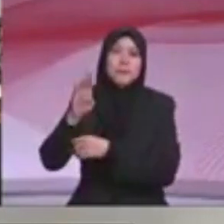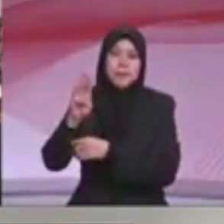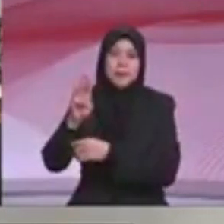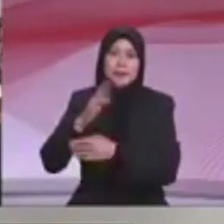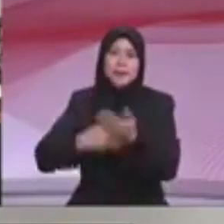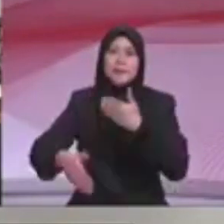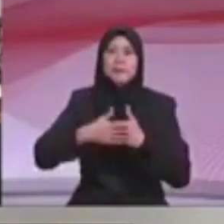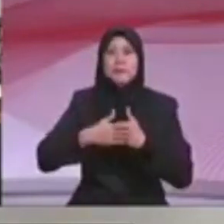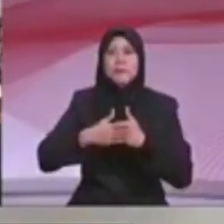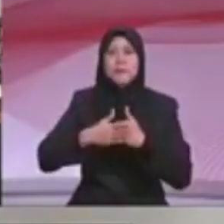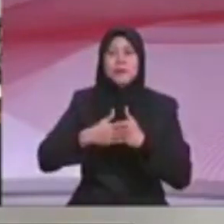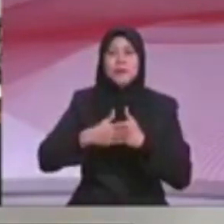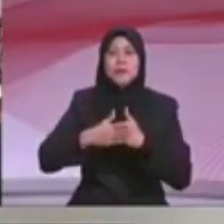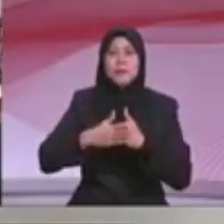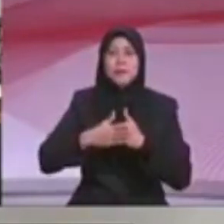kembali kepada